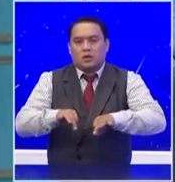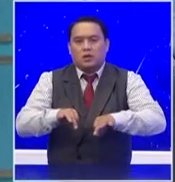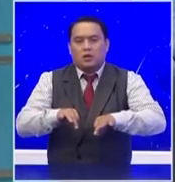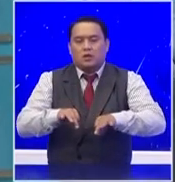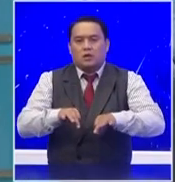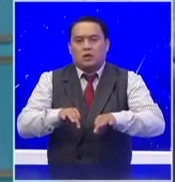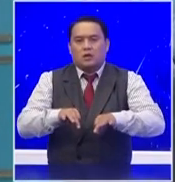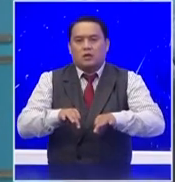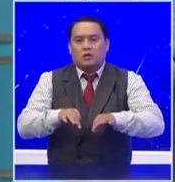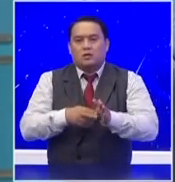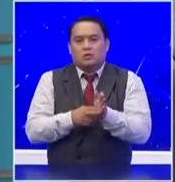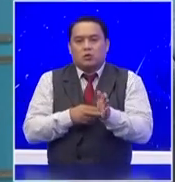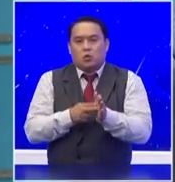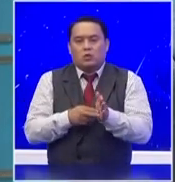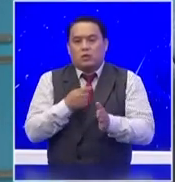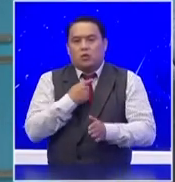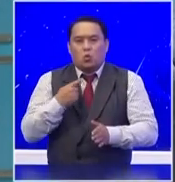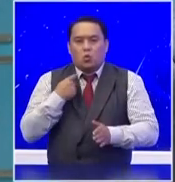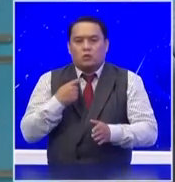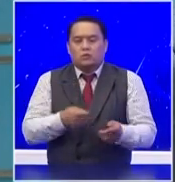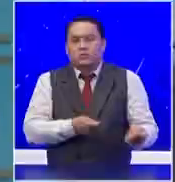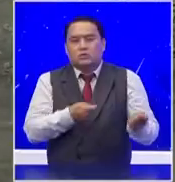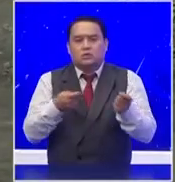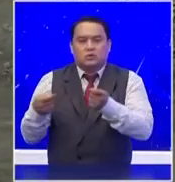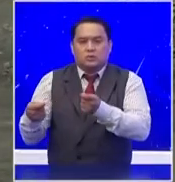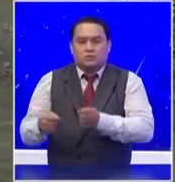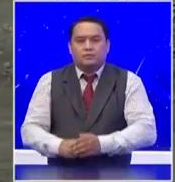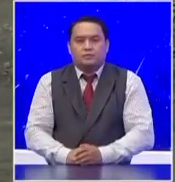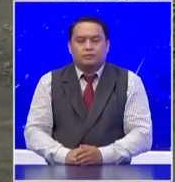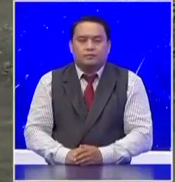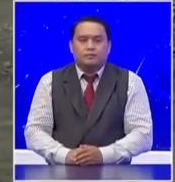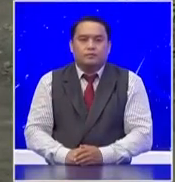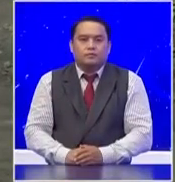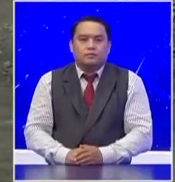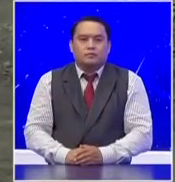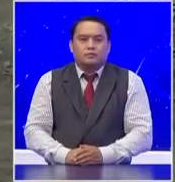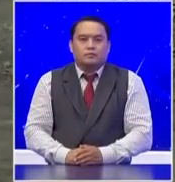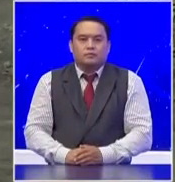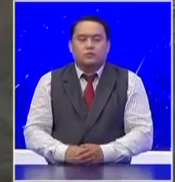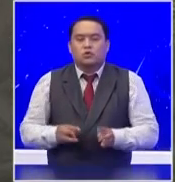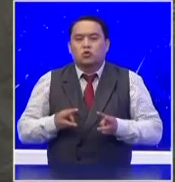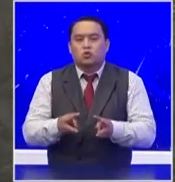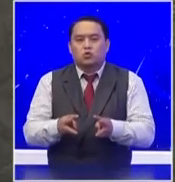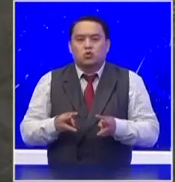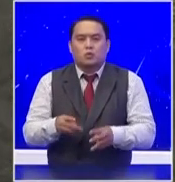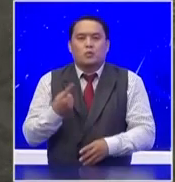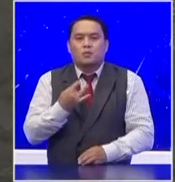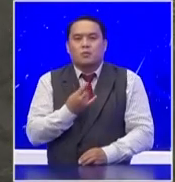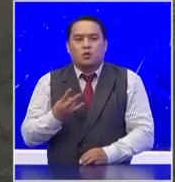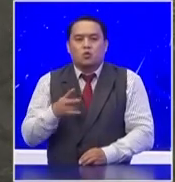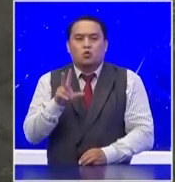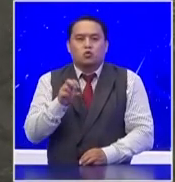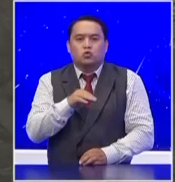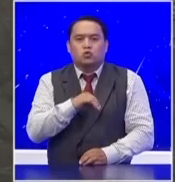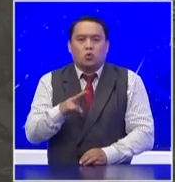Алакөлден, Бескөлден жаңағы Талдықорғаннан көмір тасылады. Жылту маусымы кезінде облыс халқы 1 миллион 350 мың тонна